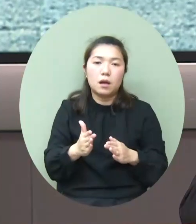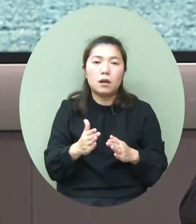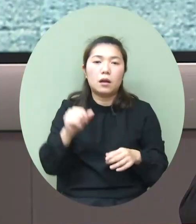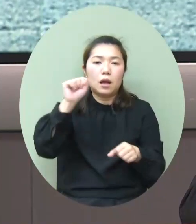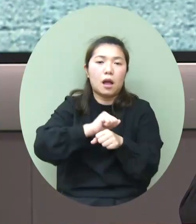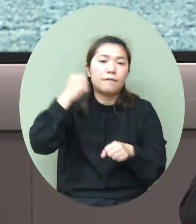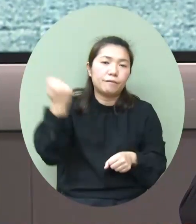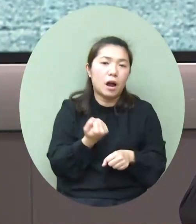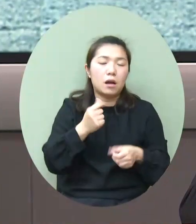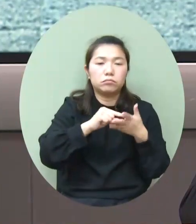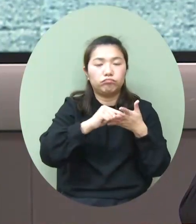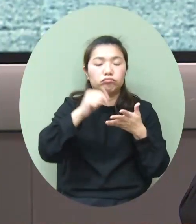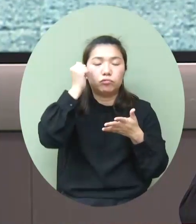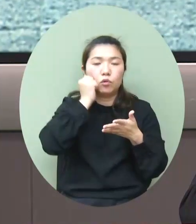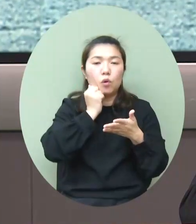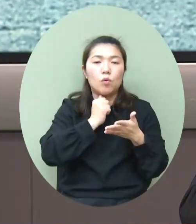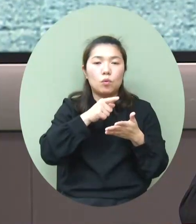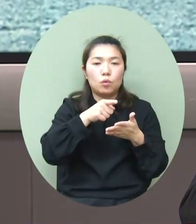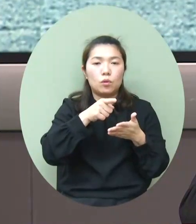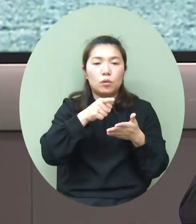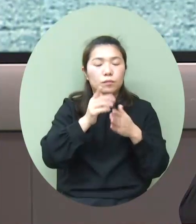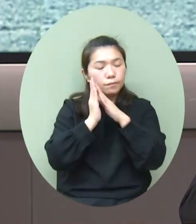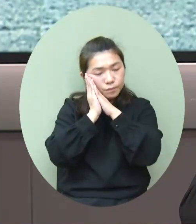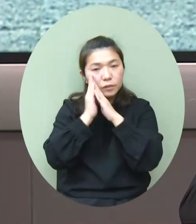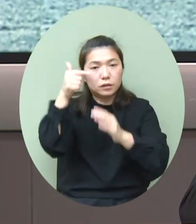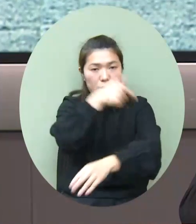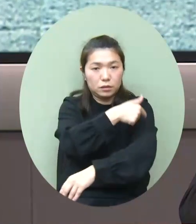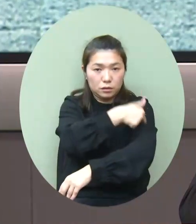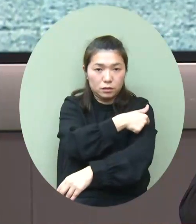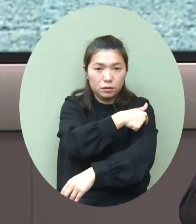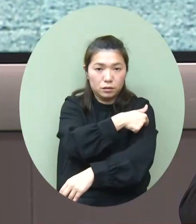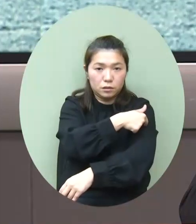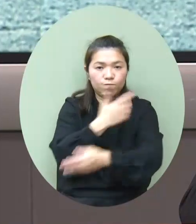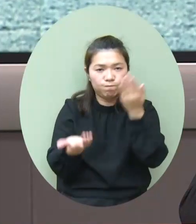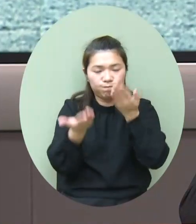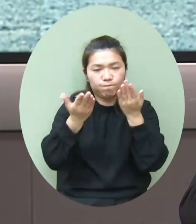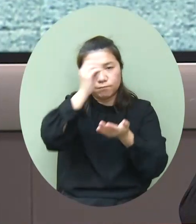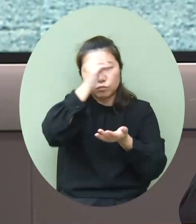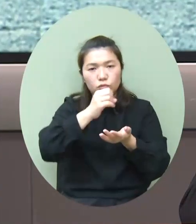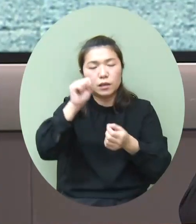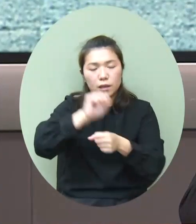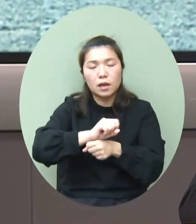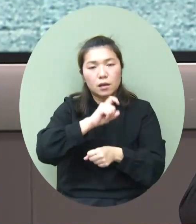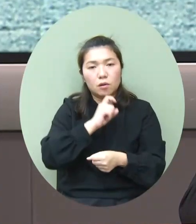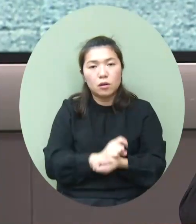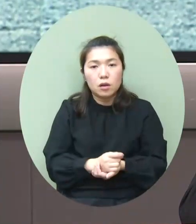有新的举措来加快住院舍的长者接种疫苗的比